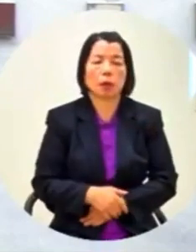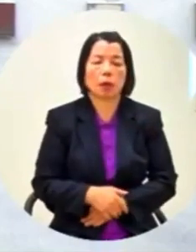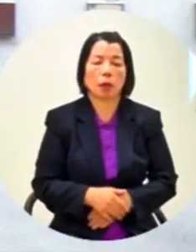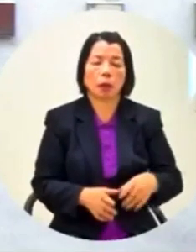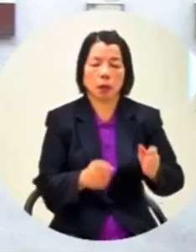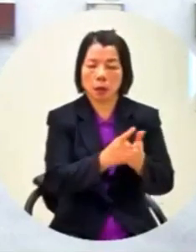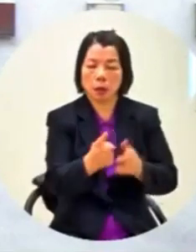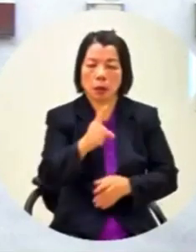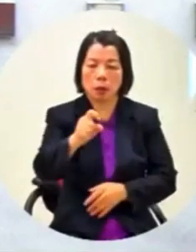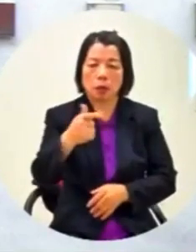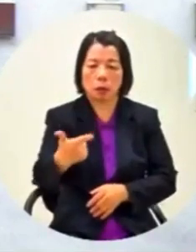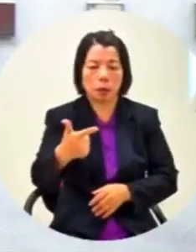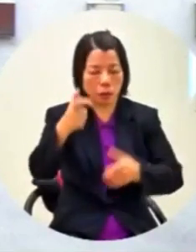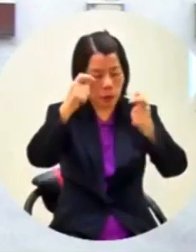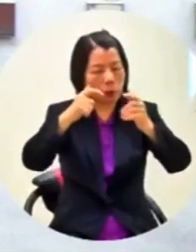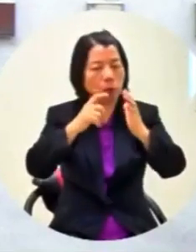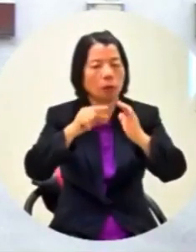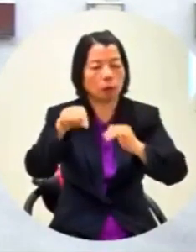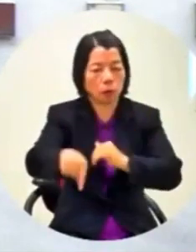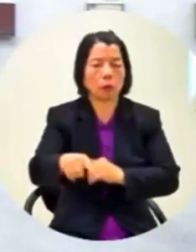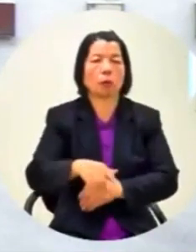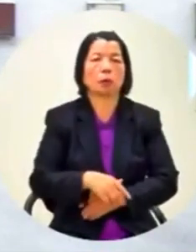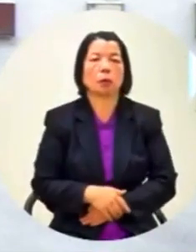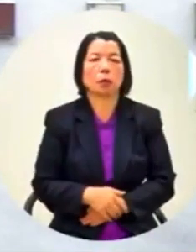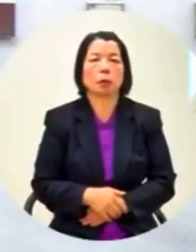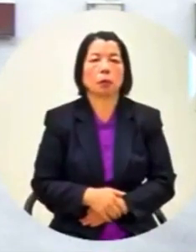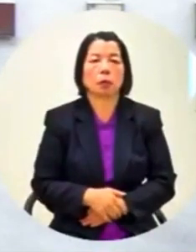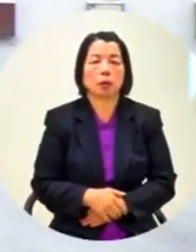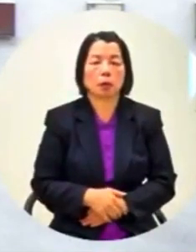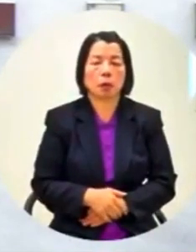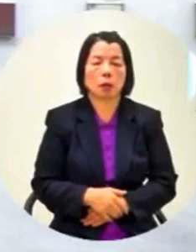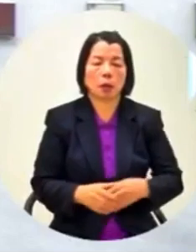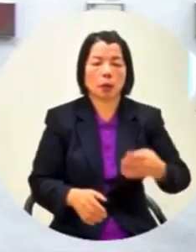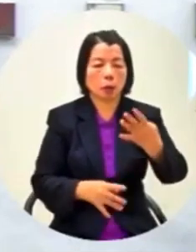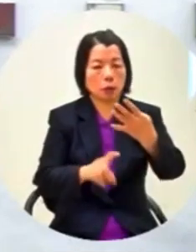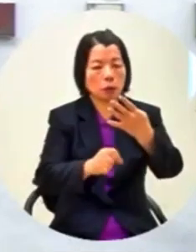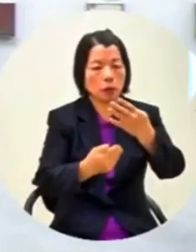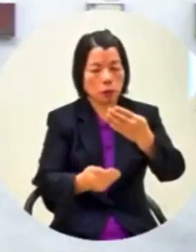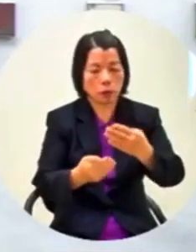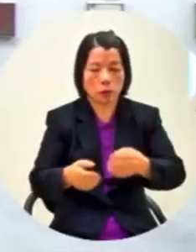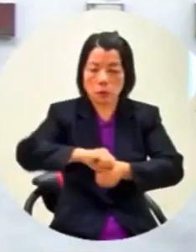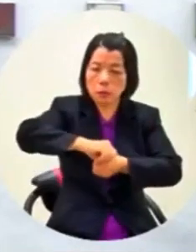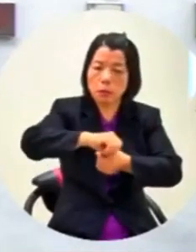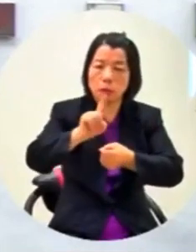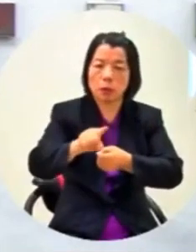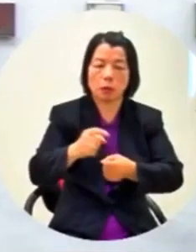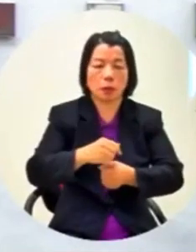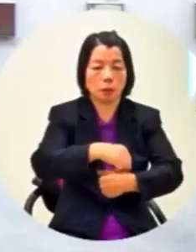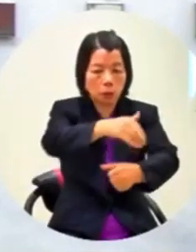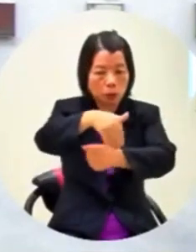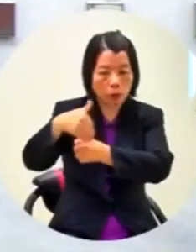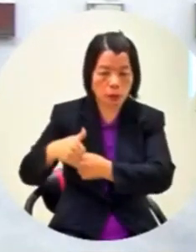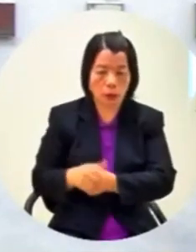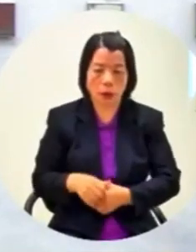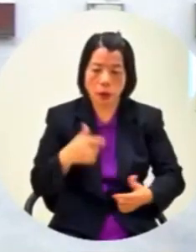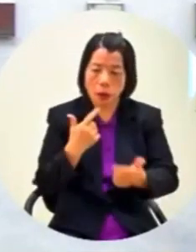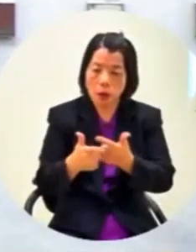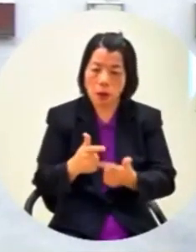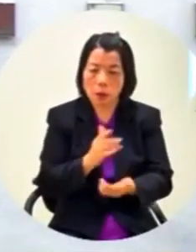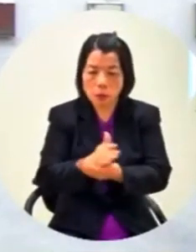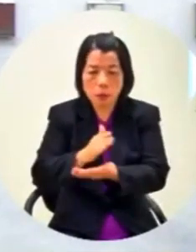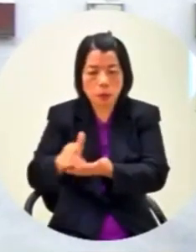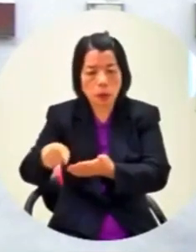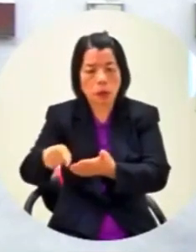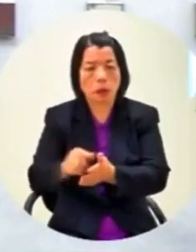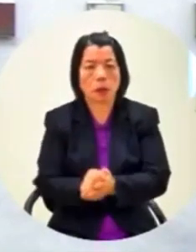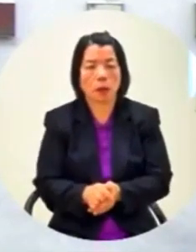我们高雄。本府在4月19日下午新增召开应变的紧急指